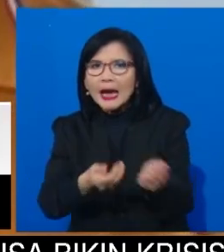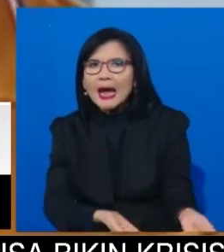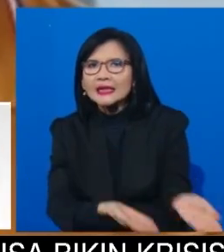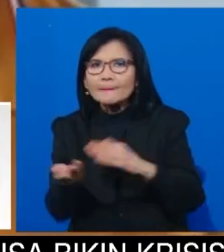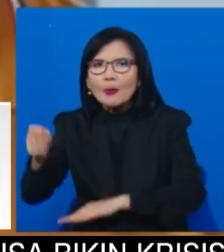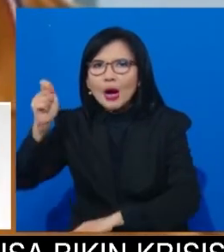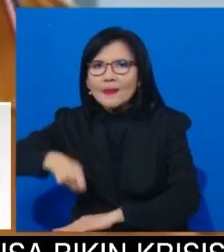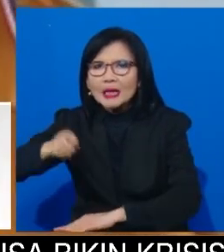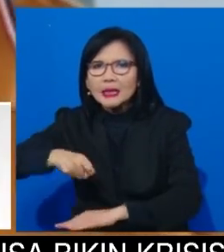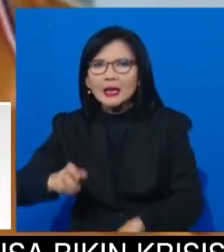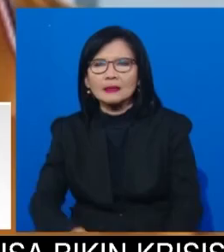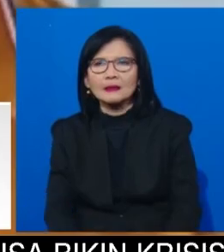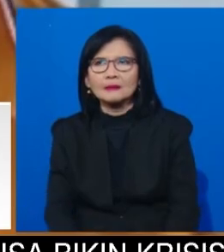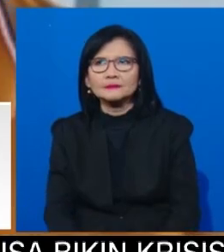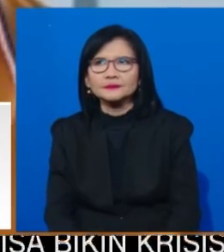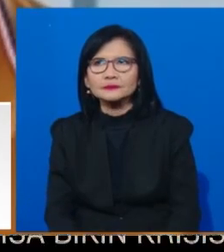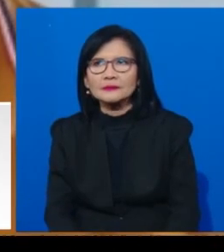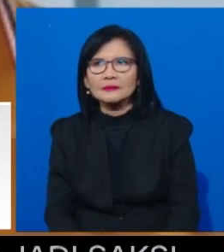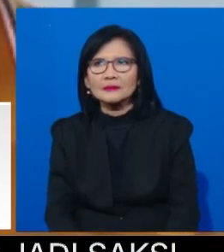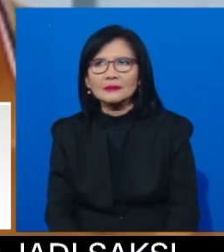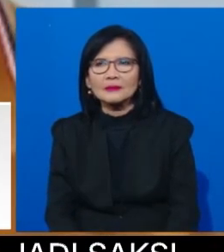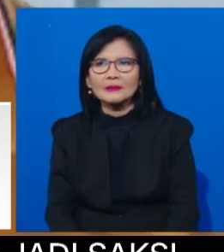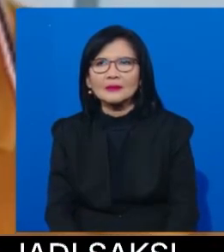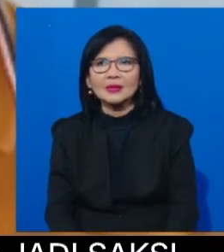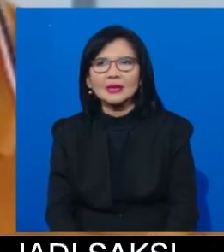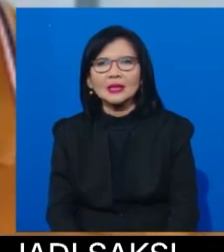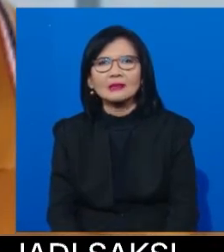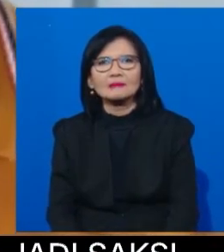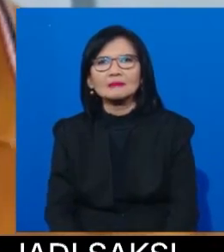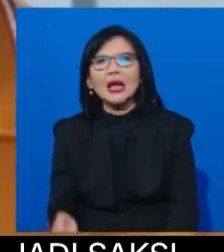meja hukum. Berita-berita itu katanya kabur, waduh, nggak mungkin sampai kabur.